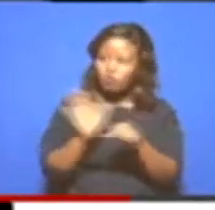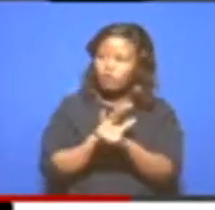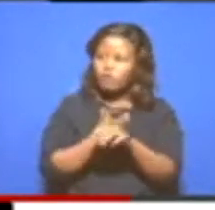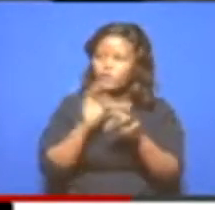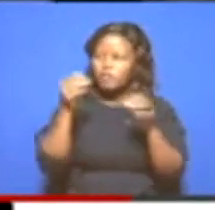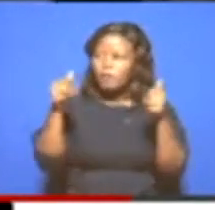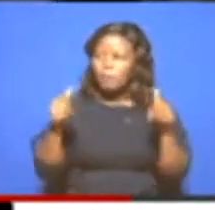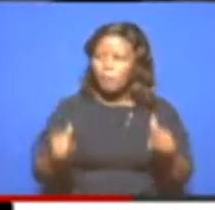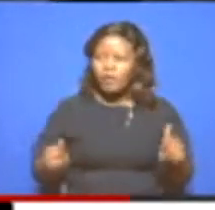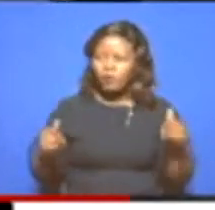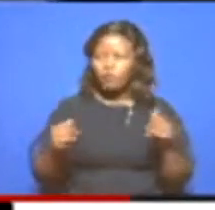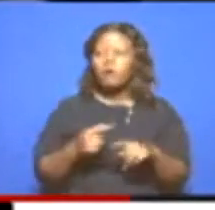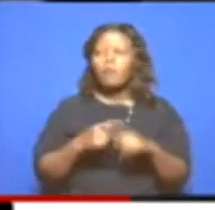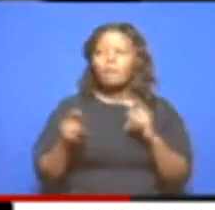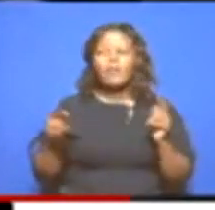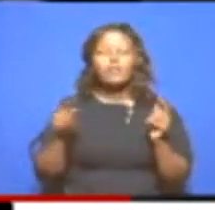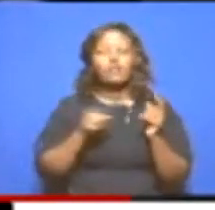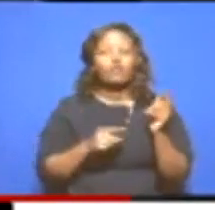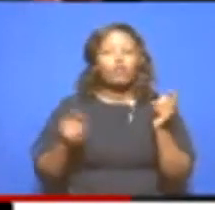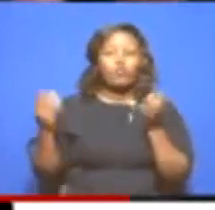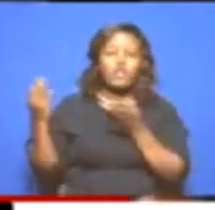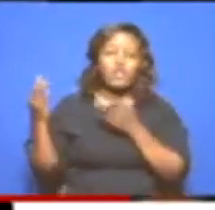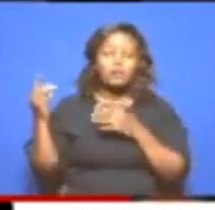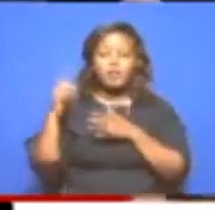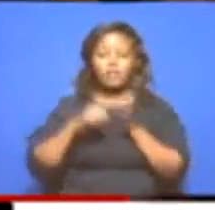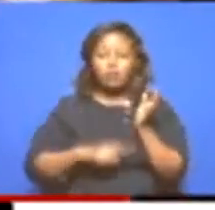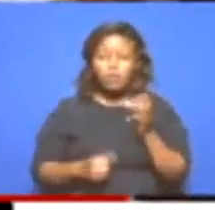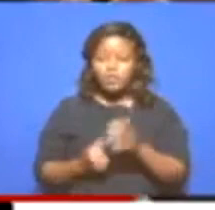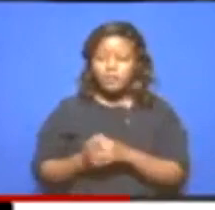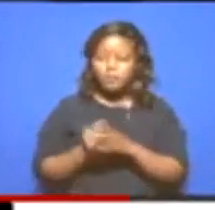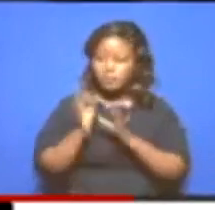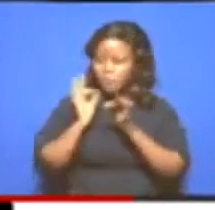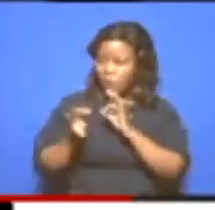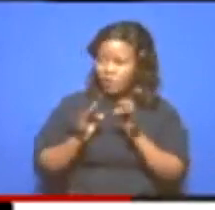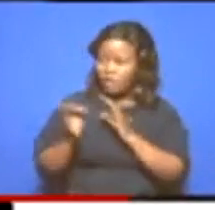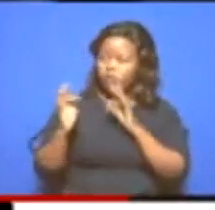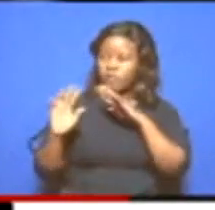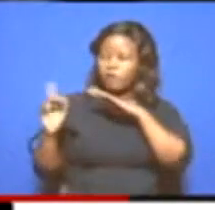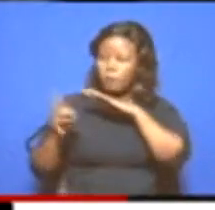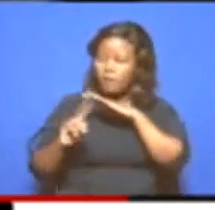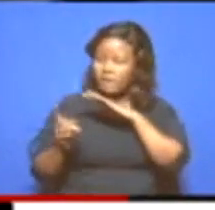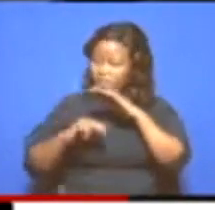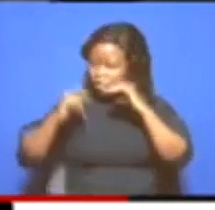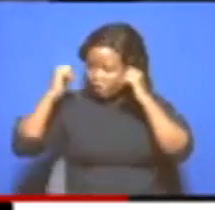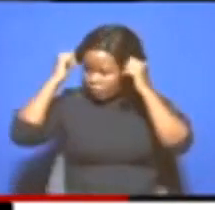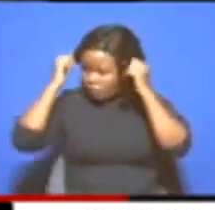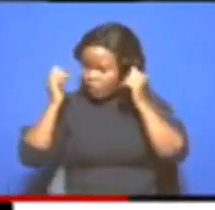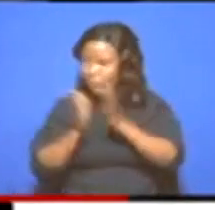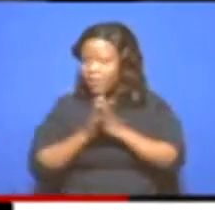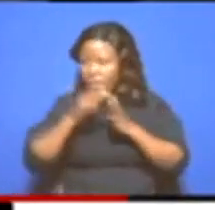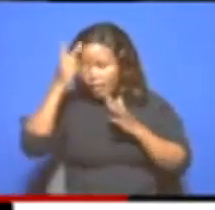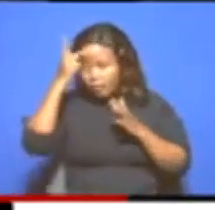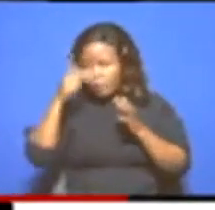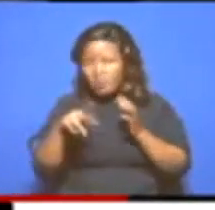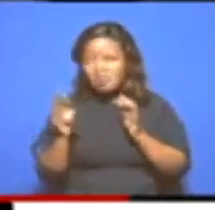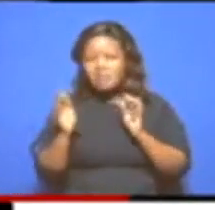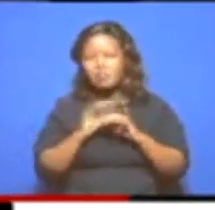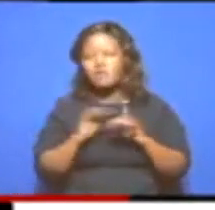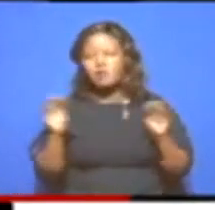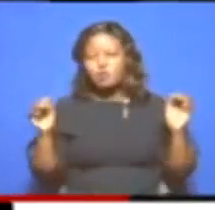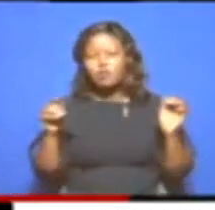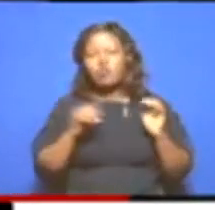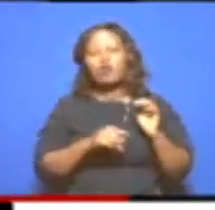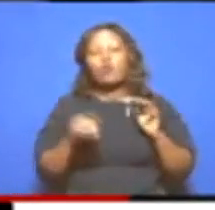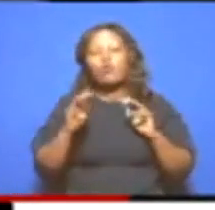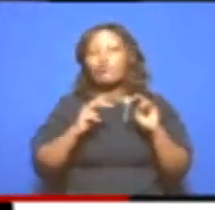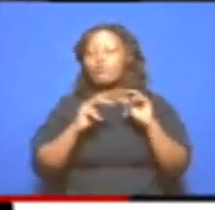tunatarajia kuwa tusiposaidika katika Wizara ya Elimu na Polisi, tutaenda mahakamani kuhakikisha kuwa